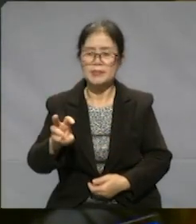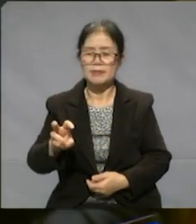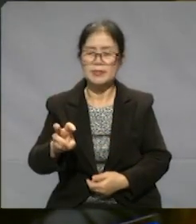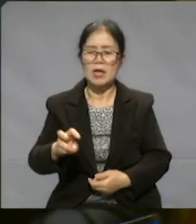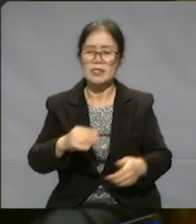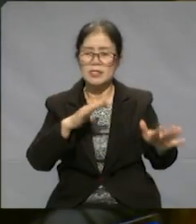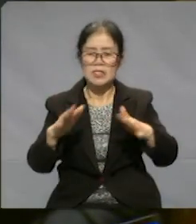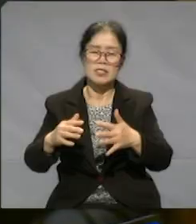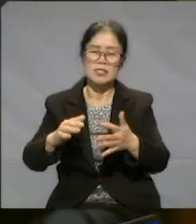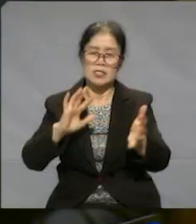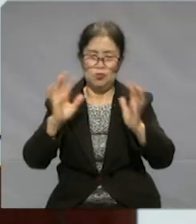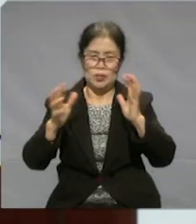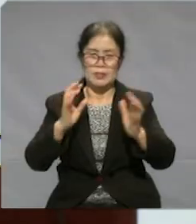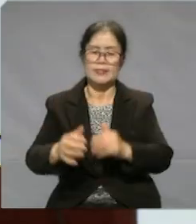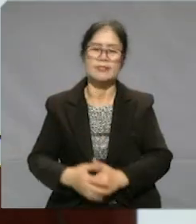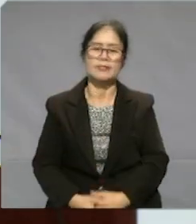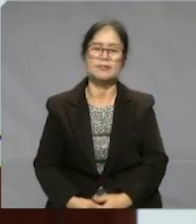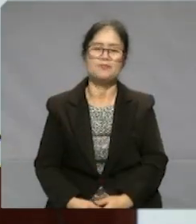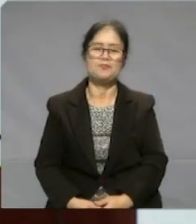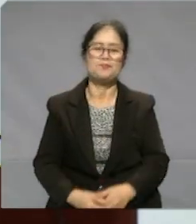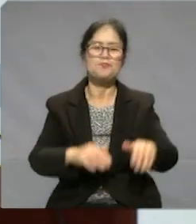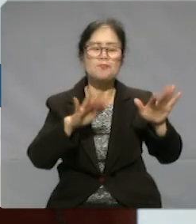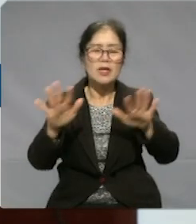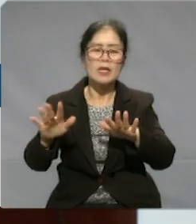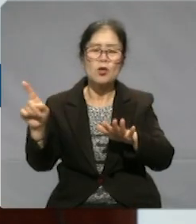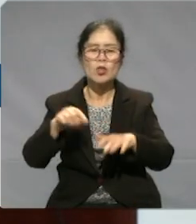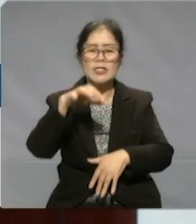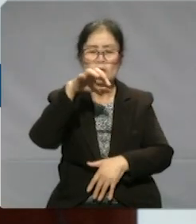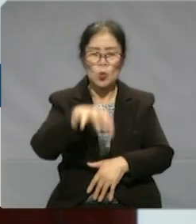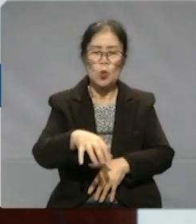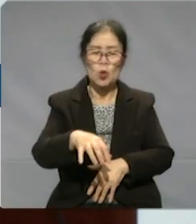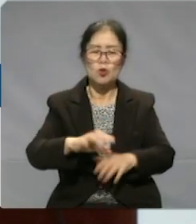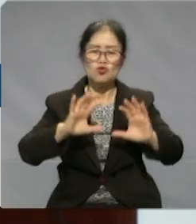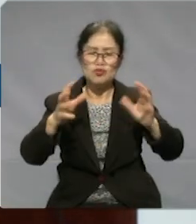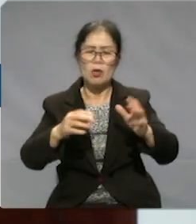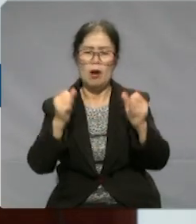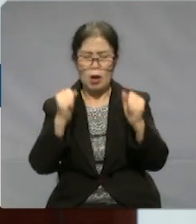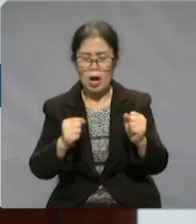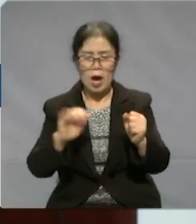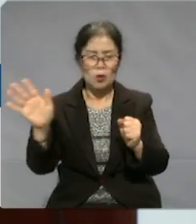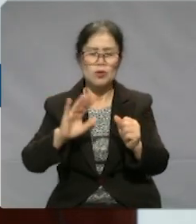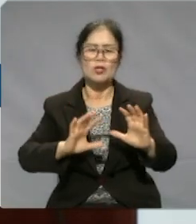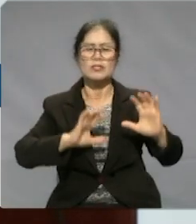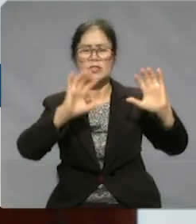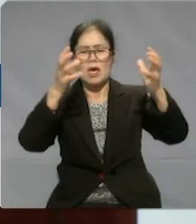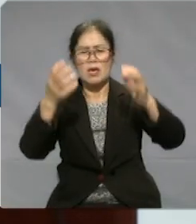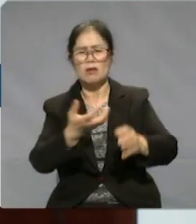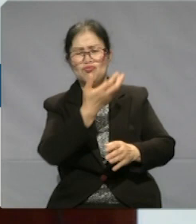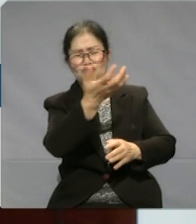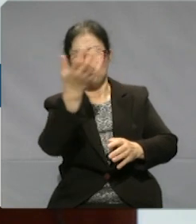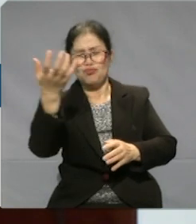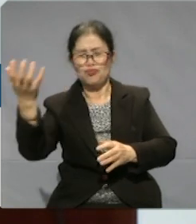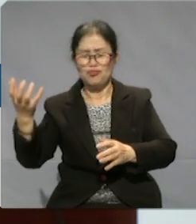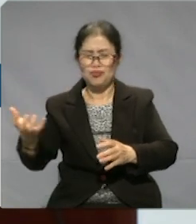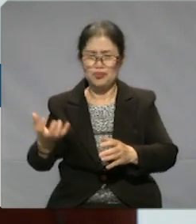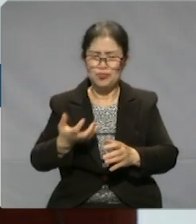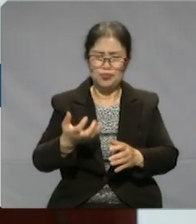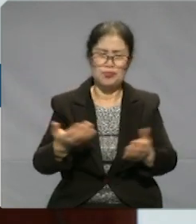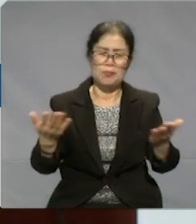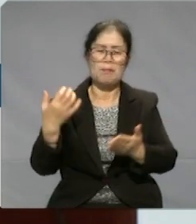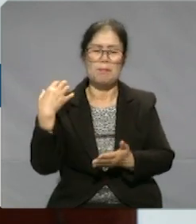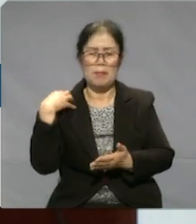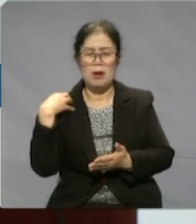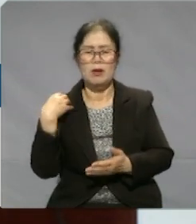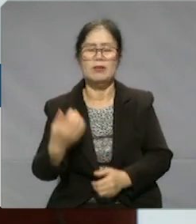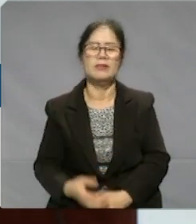시그랜트 위크입니다. 바다는 어느 한 지역, 국가에 머물지 않고 전 세계를 이어 흘러가는 창구 역할을 하고